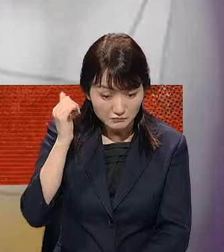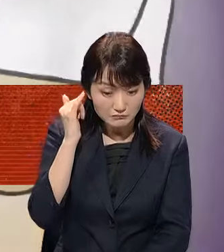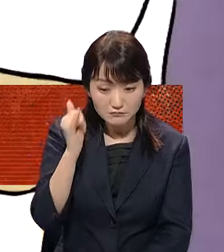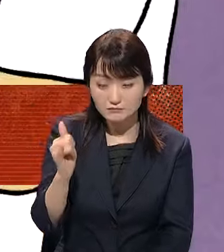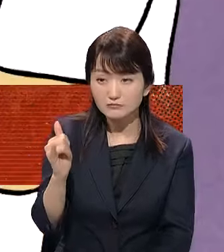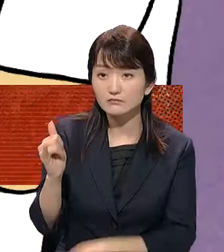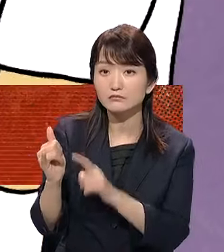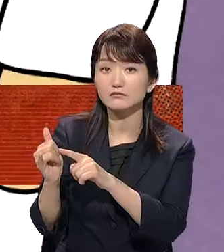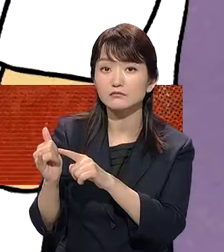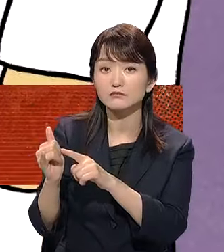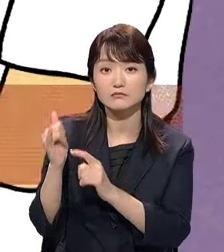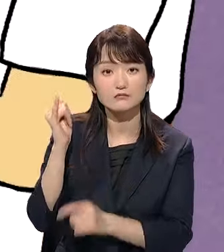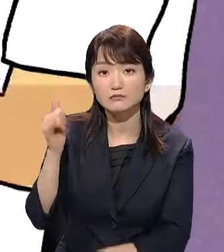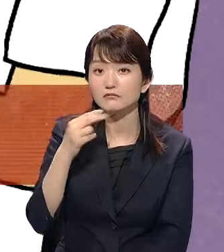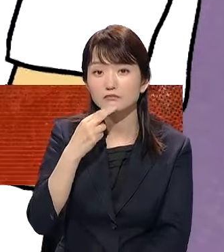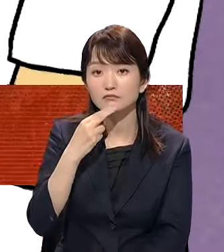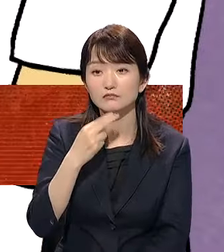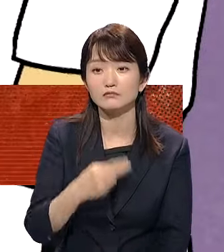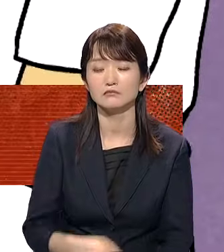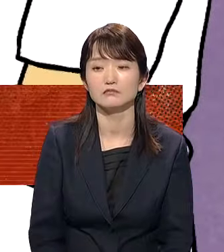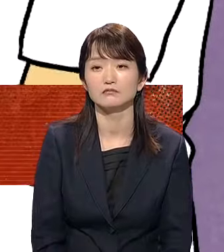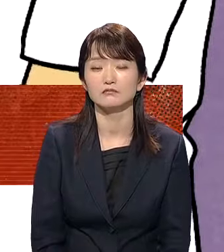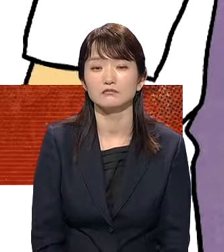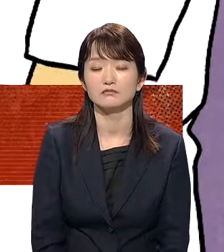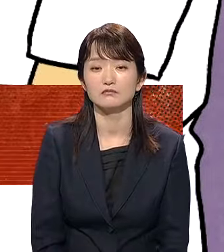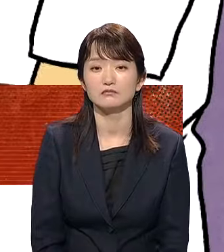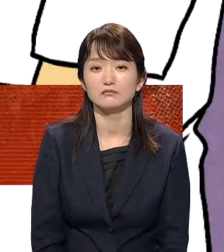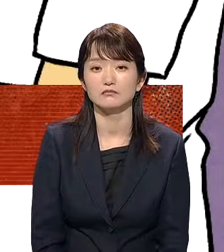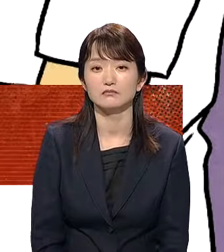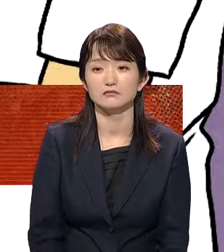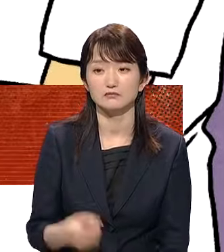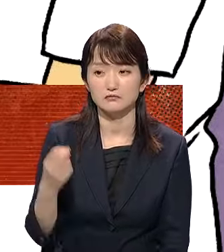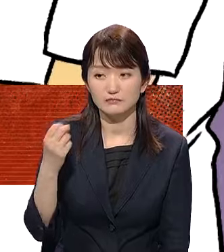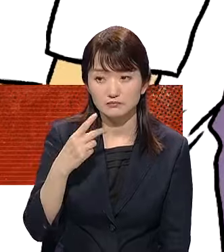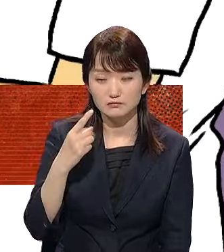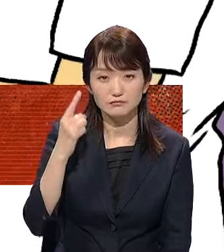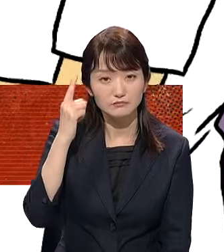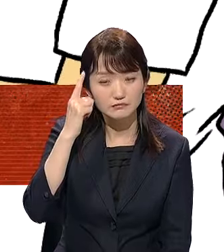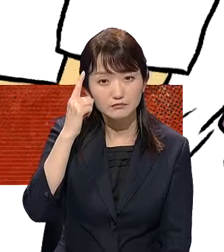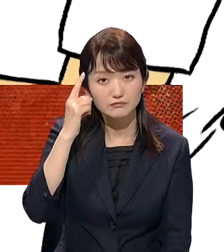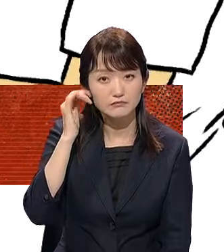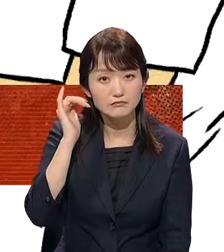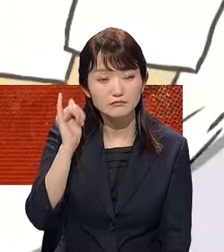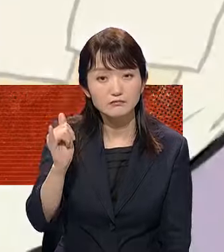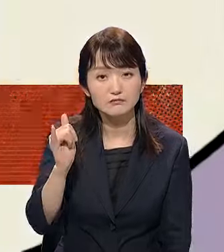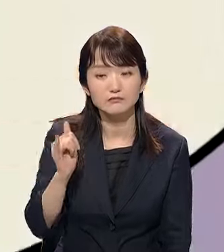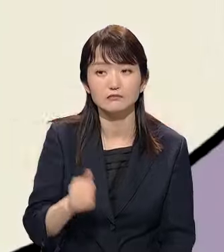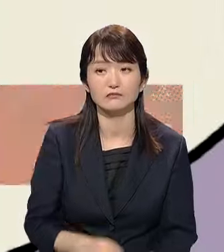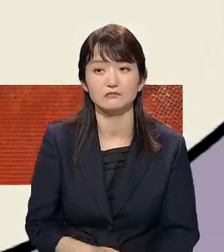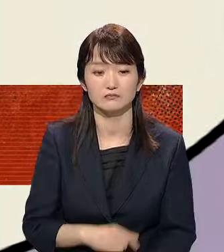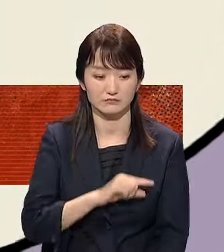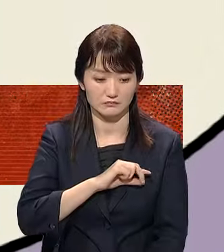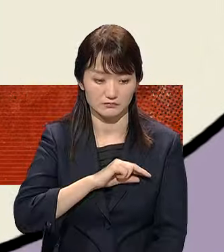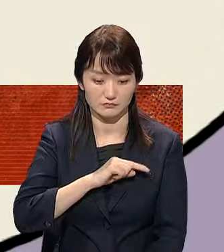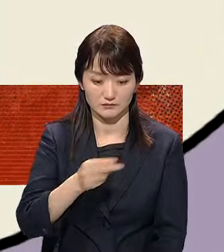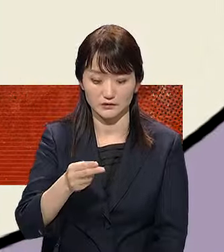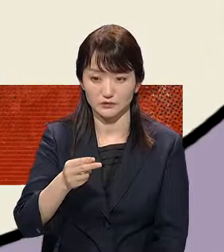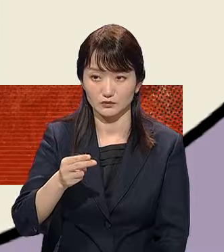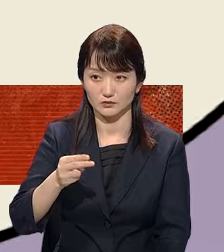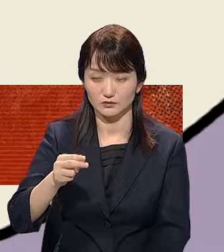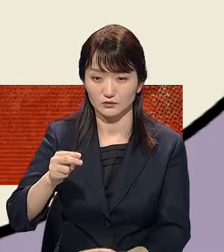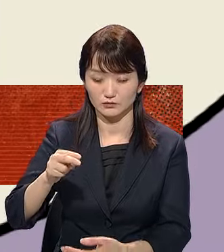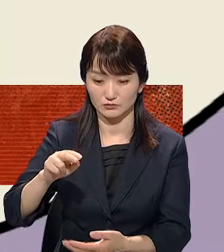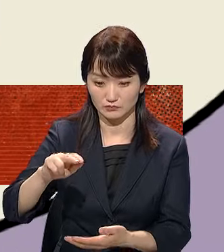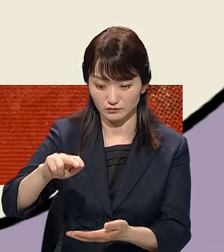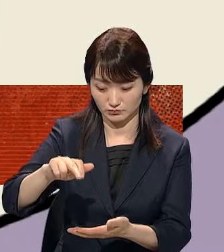걸었더니 없는 번호라고 나온다라는 거예요. 그 다시 이제 스마트폰으로 연락을 했더니 이게 지금 명함 있냐, 명함이라도 보내달라니까 명함도